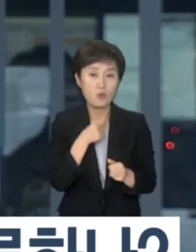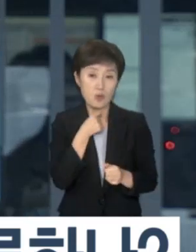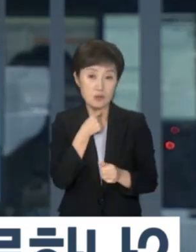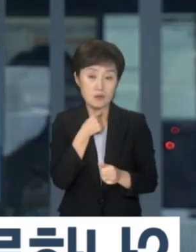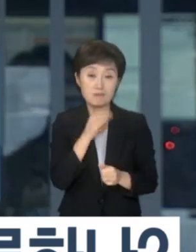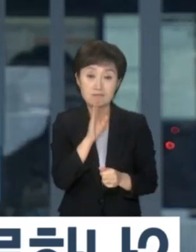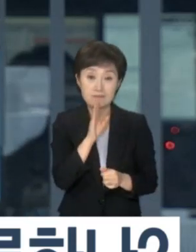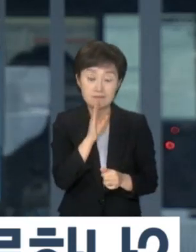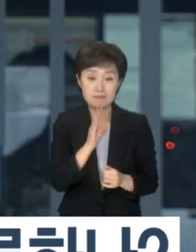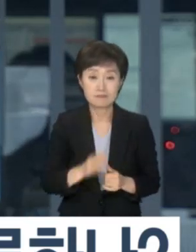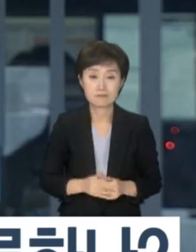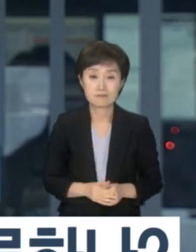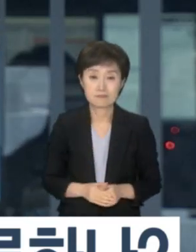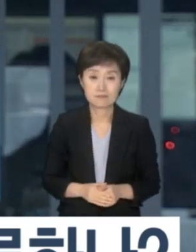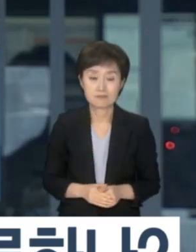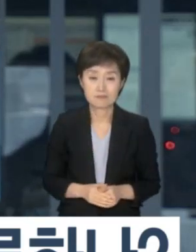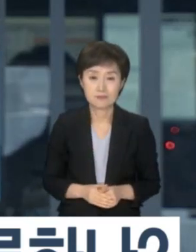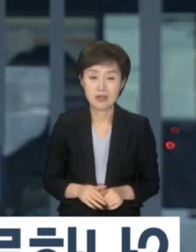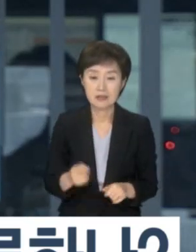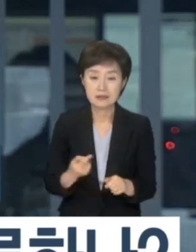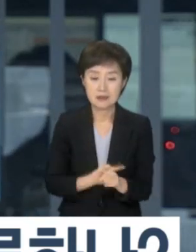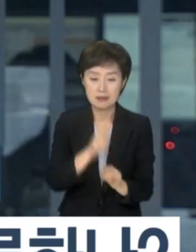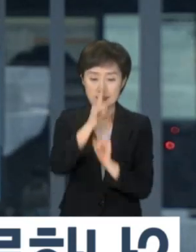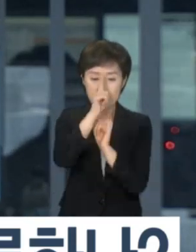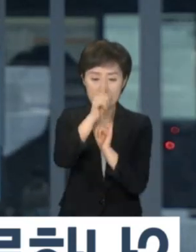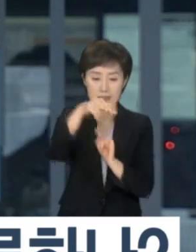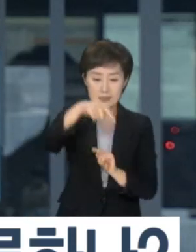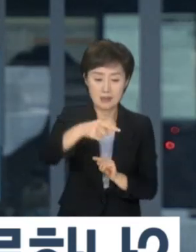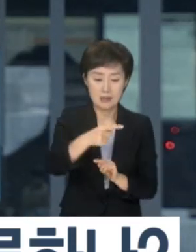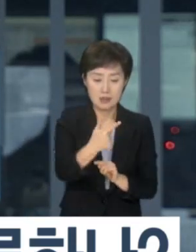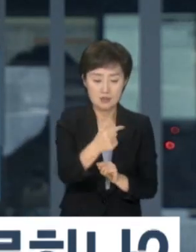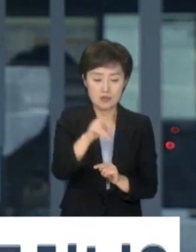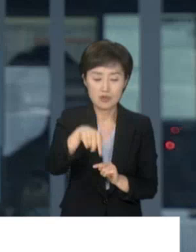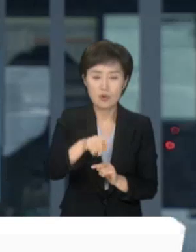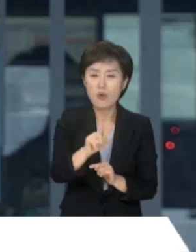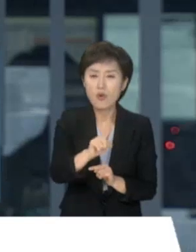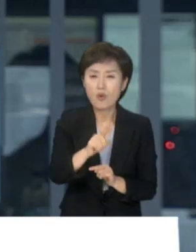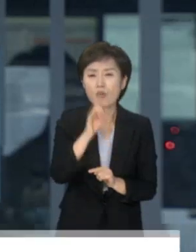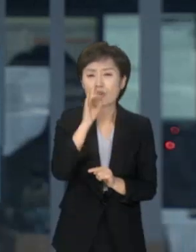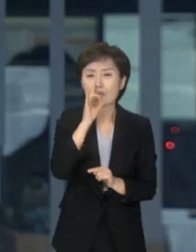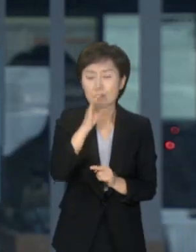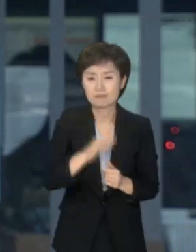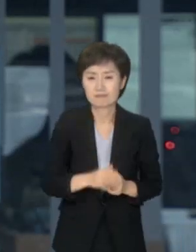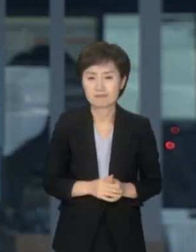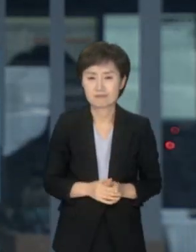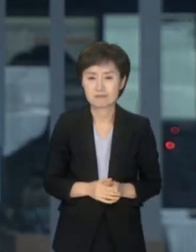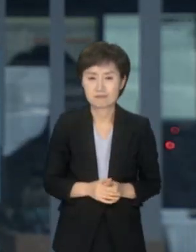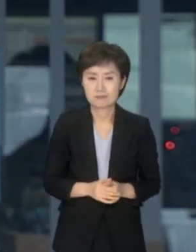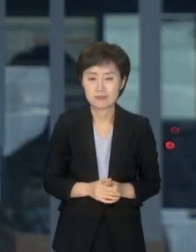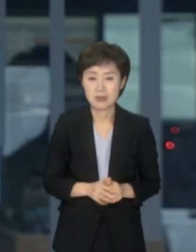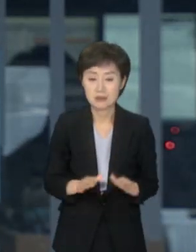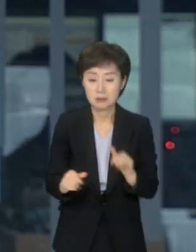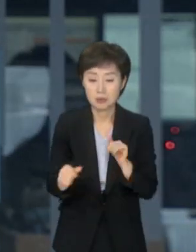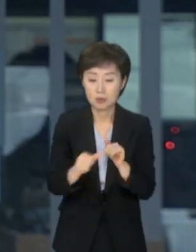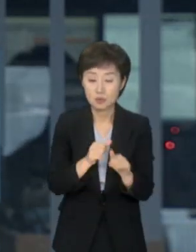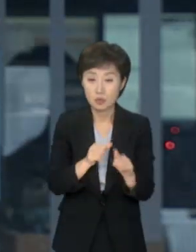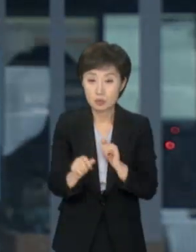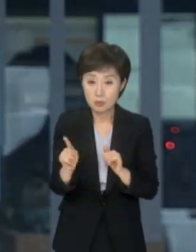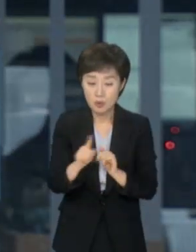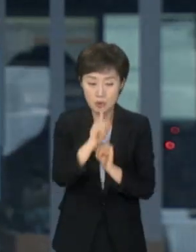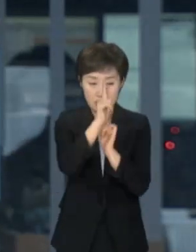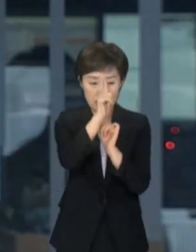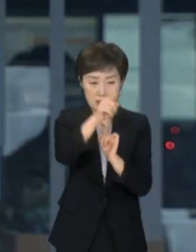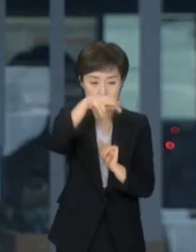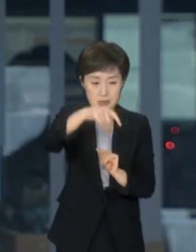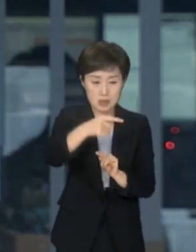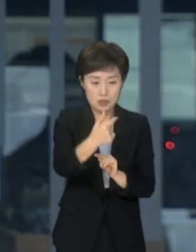나오고 있는데요. 그래서 이준석 전 대표 이야기로 좀 넘어가 보려고 합니다. 이준석 전 대표 신당 관련 발언도 연일 주목을